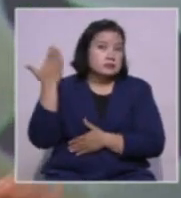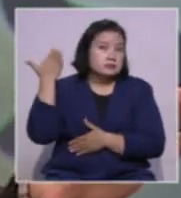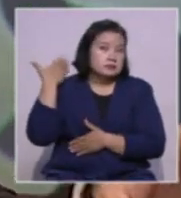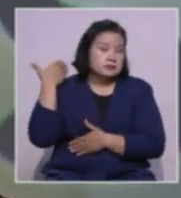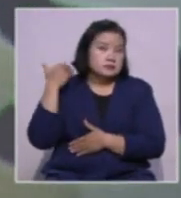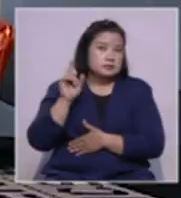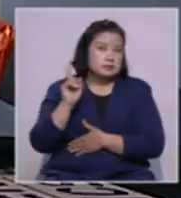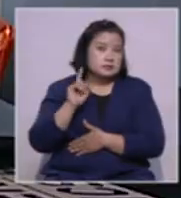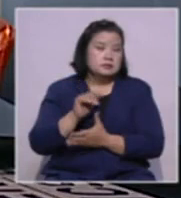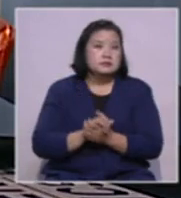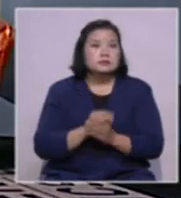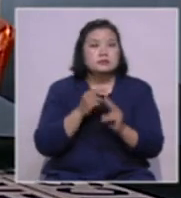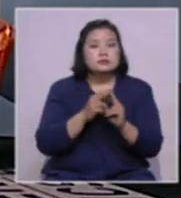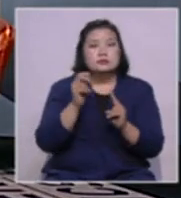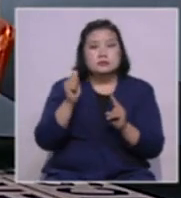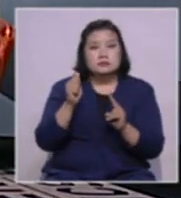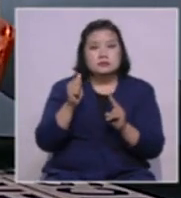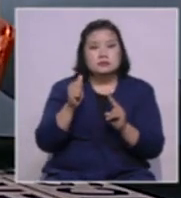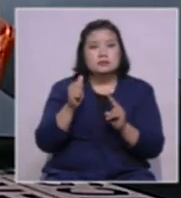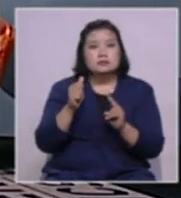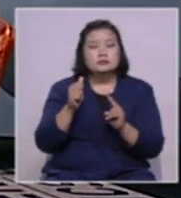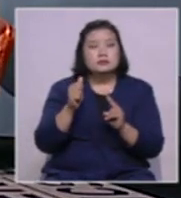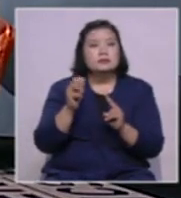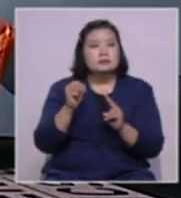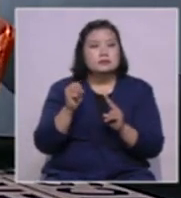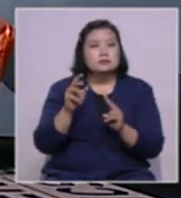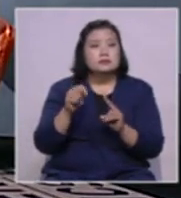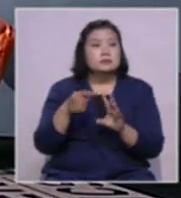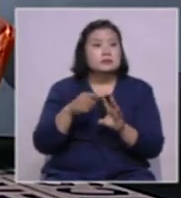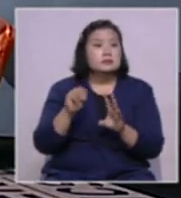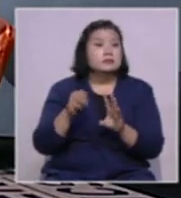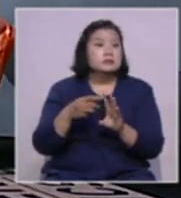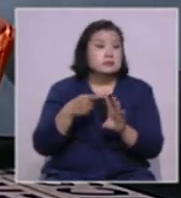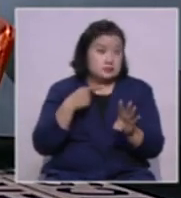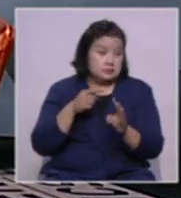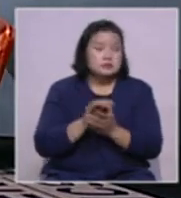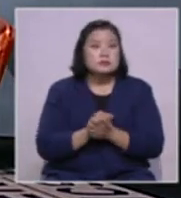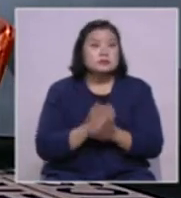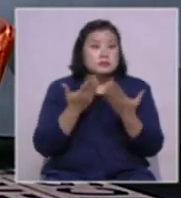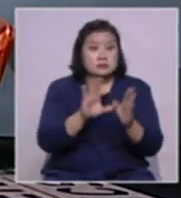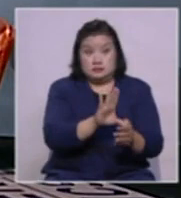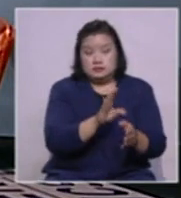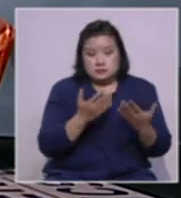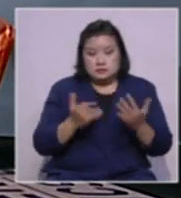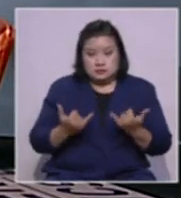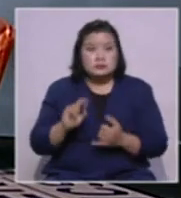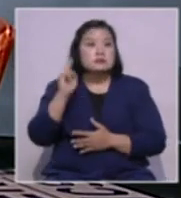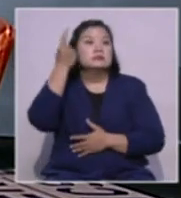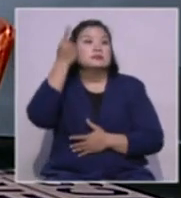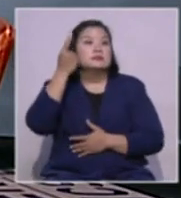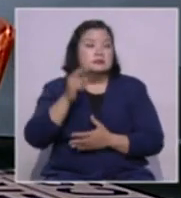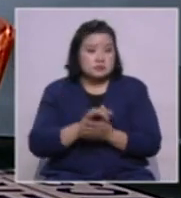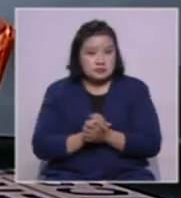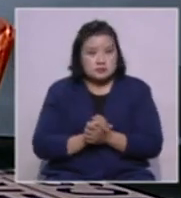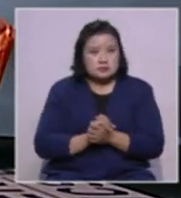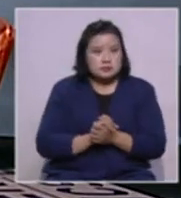จะเป็นของคุณอุตมะ อ ุตมะเนี่ยโดนพอสมควรแหละแต่พอมีชื่อครองร้อยเอกธรรมนัสขึ้นมาปุ๊บ ทุกคนลืมอุตมะเลย ลืมหม